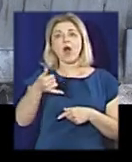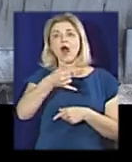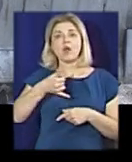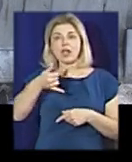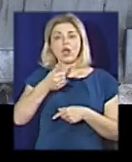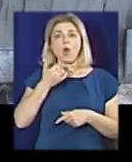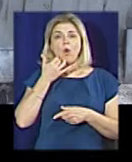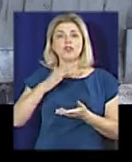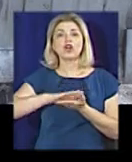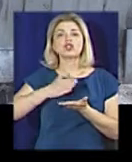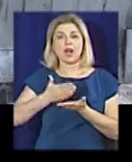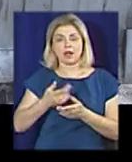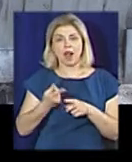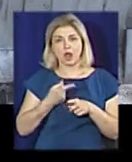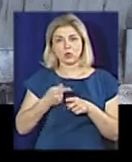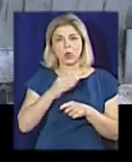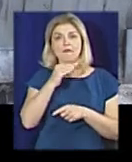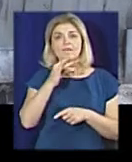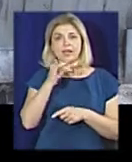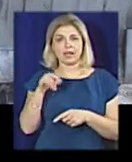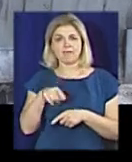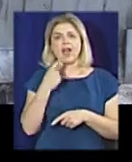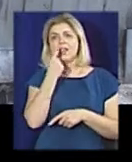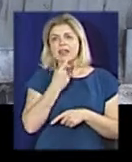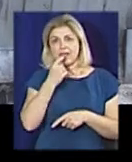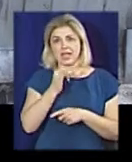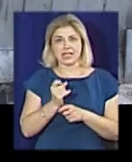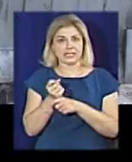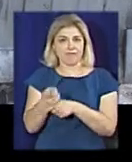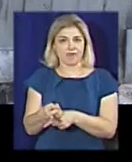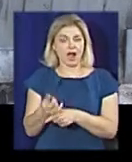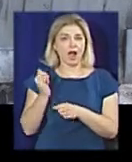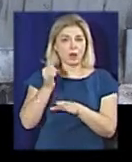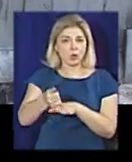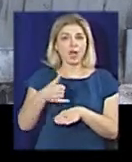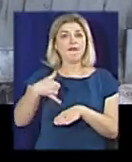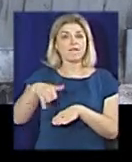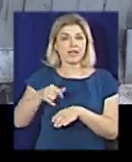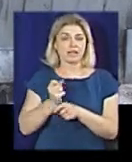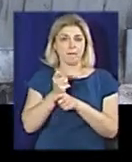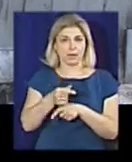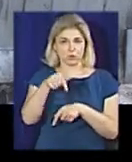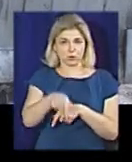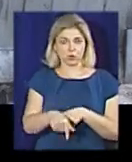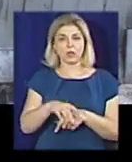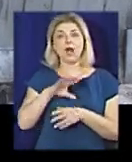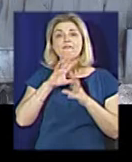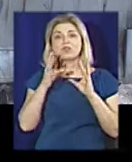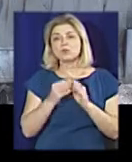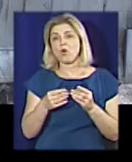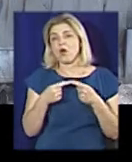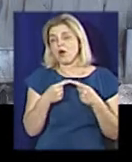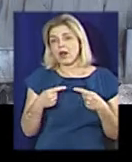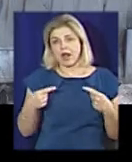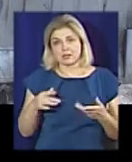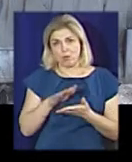коли смажать картоплю фрі. Вона вже гірчить, що вони і зливають. Відра кидають сюди. Ну, одним словом, сміття різноманітне і